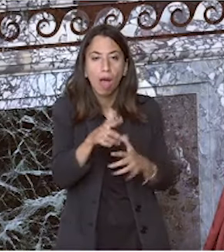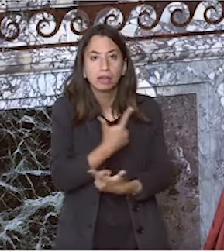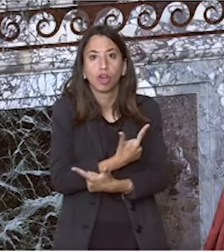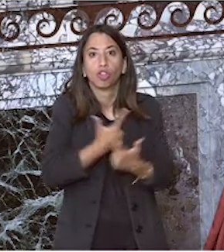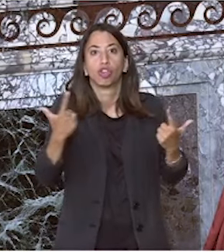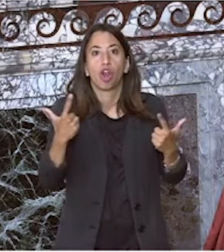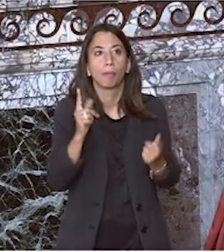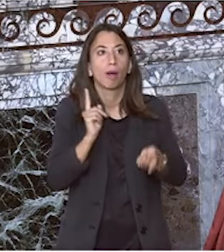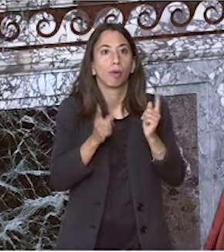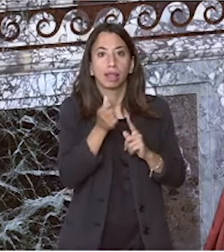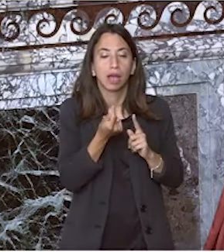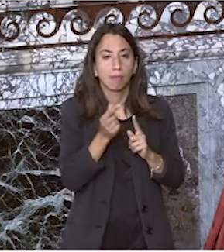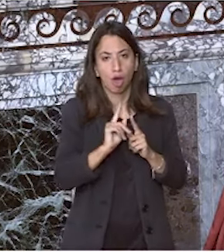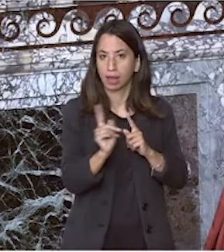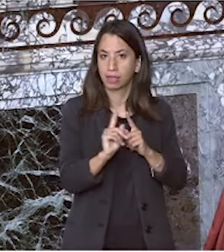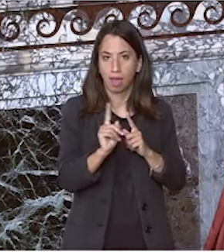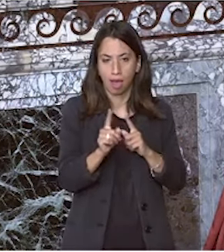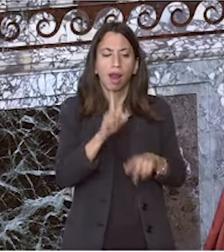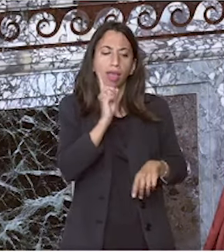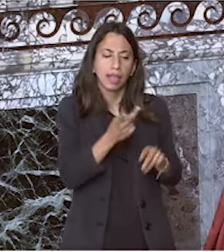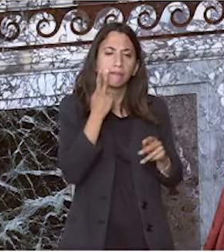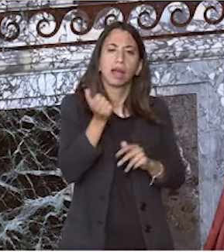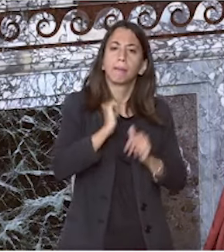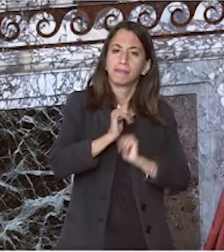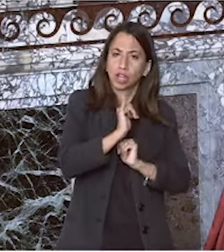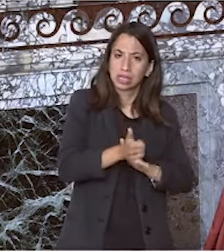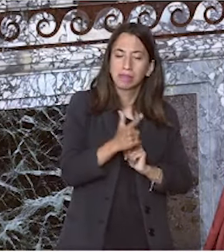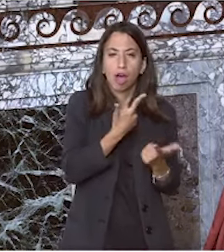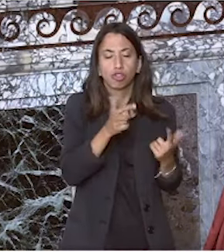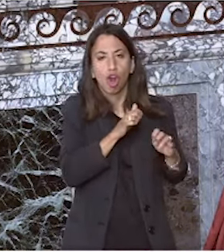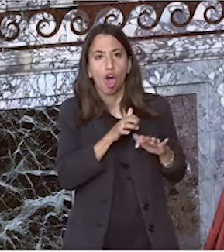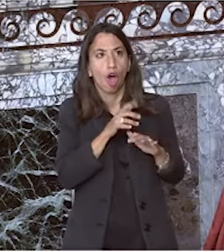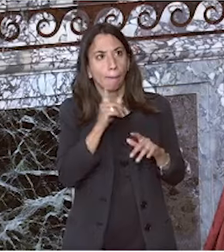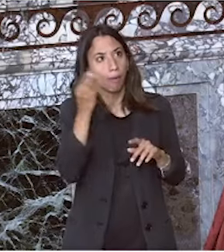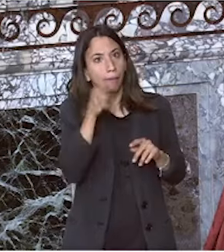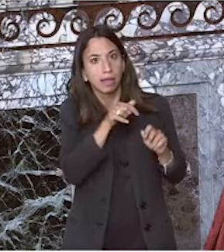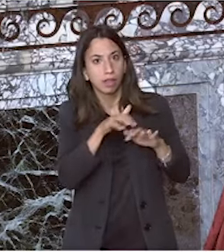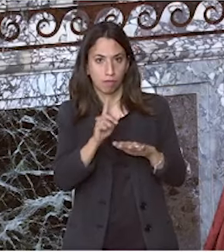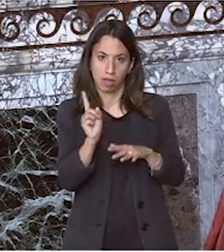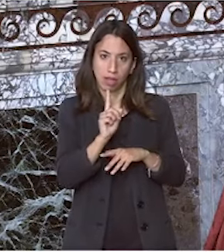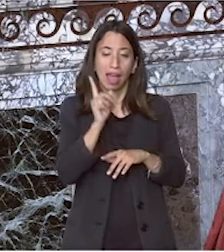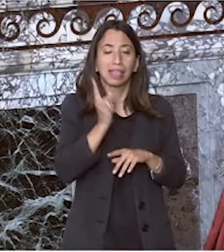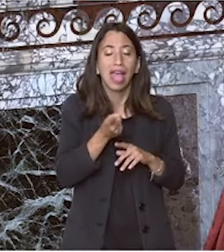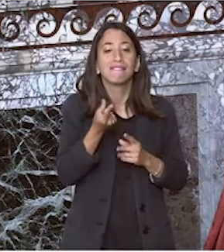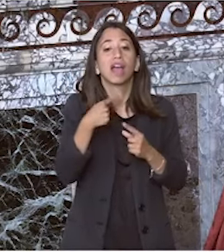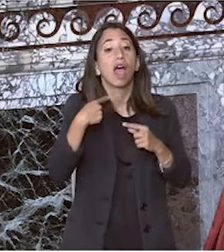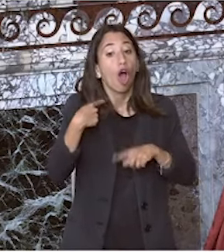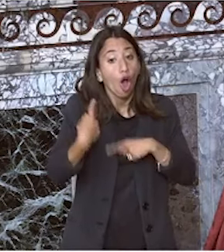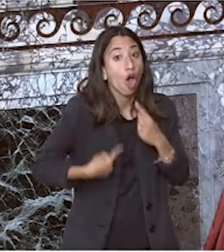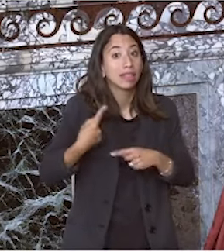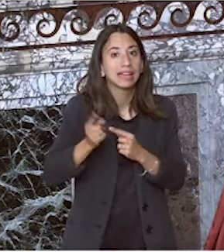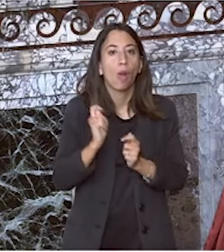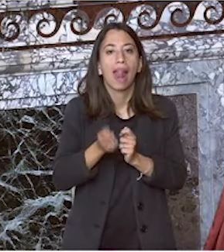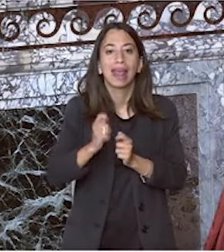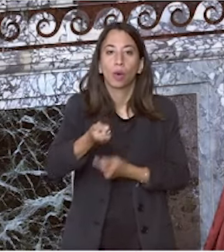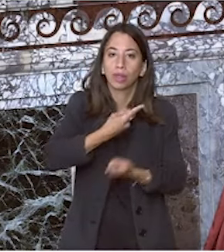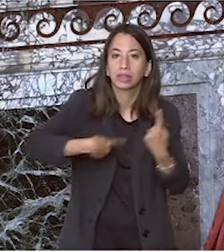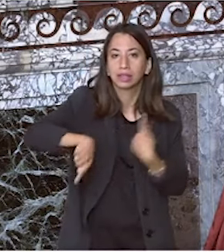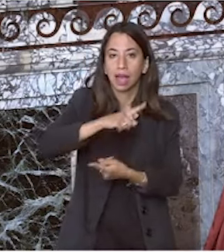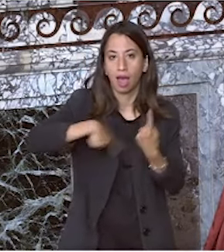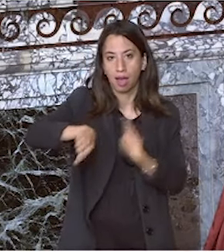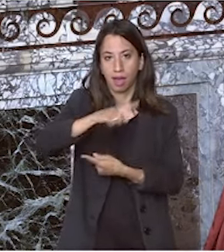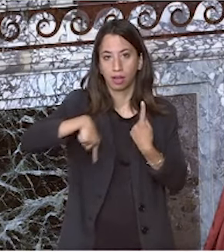l'orientamento della politica monetaria e che l'aggiustamento sia realizzato evitando carenze di liquidità nel sistema o episodi